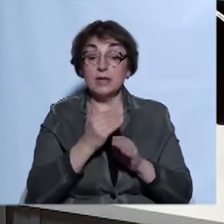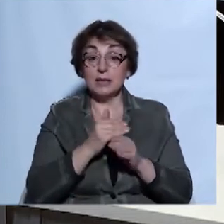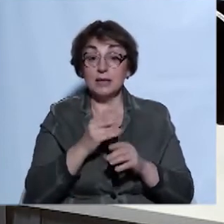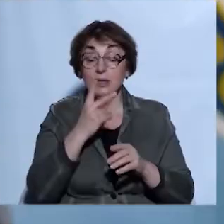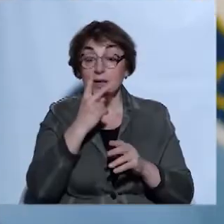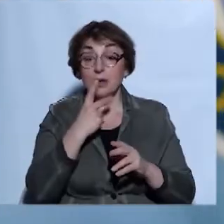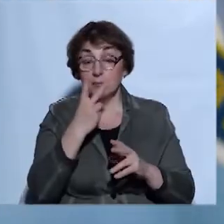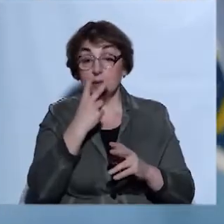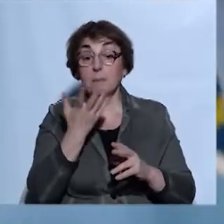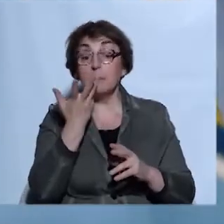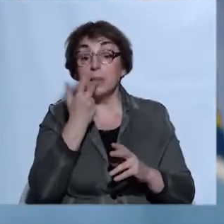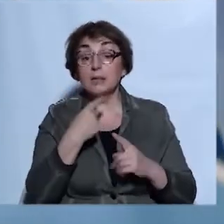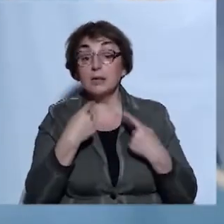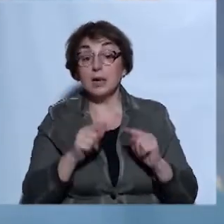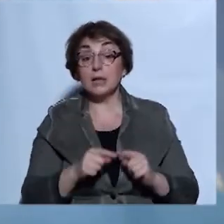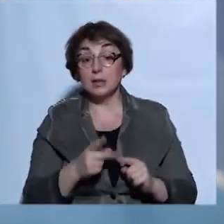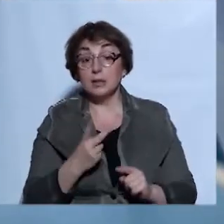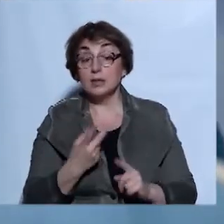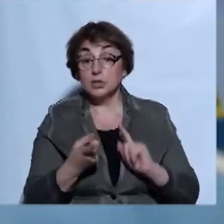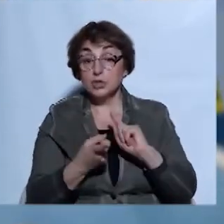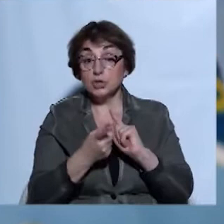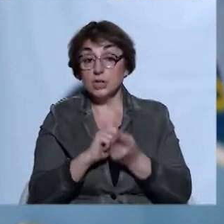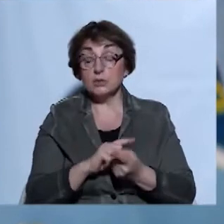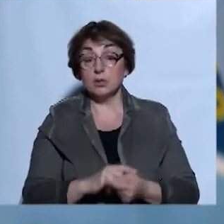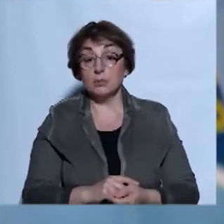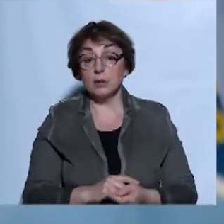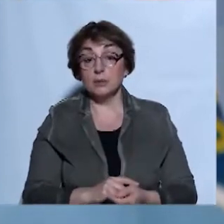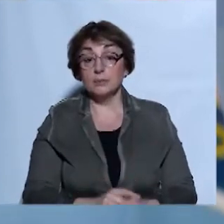მიიღება კაშკაშა ლურჯი შეფერილობის